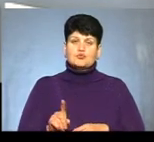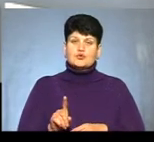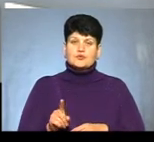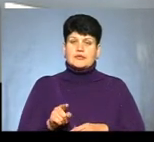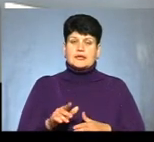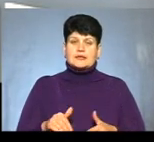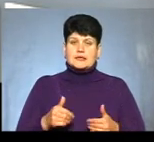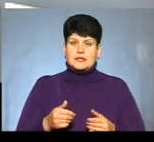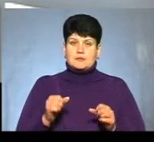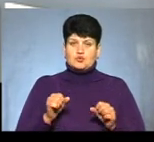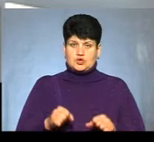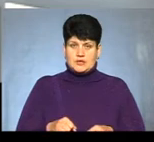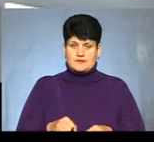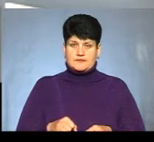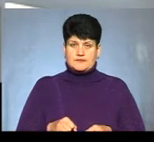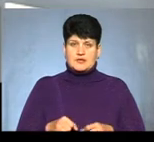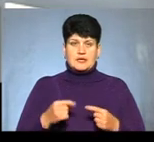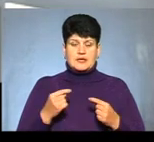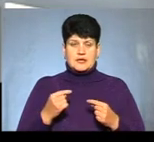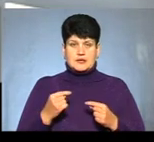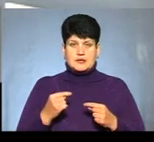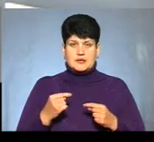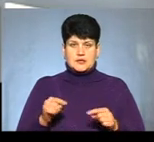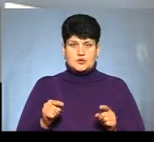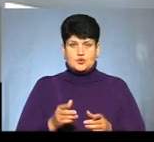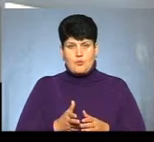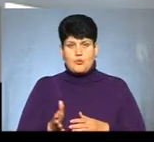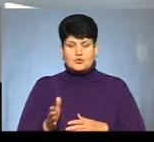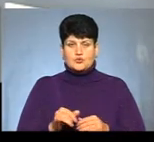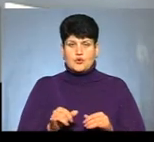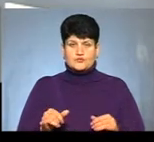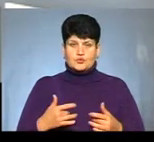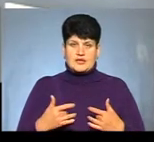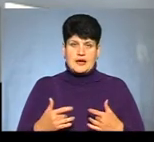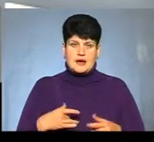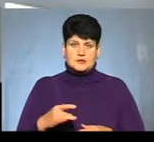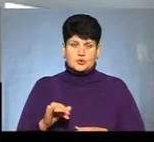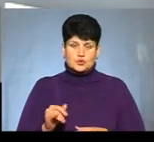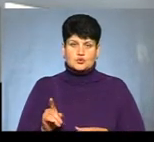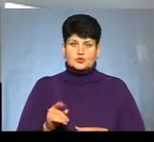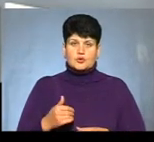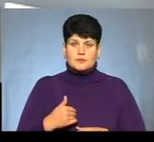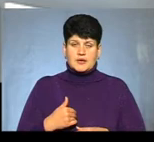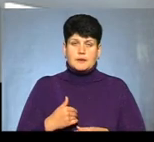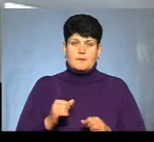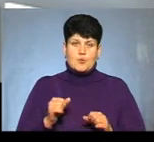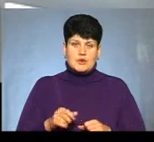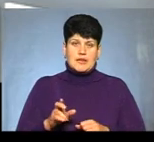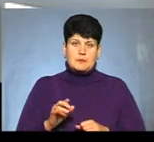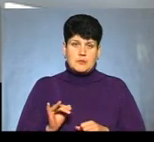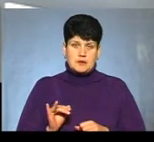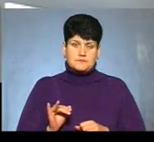Потрібна, тому що вона дає можливість все-таки іншому поштовху розвитку театру. Щоб